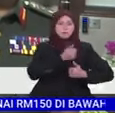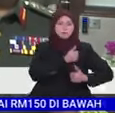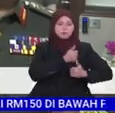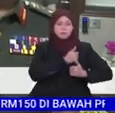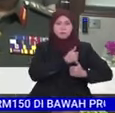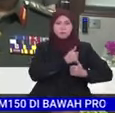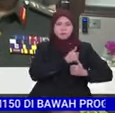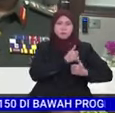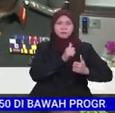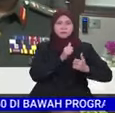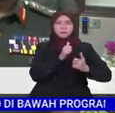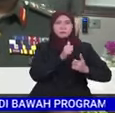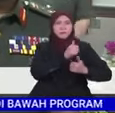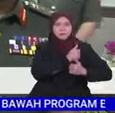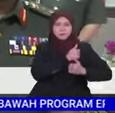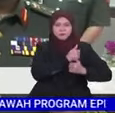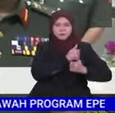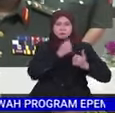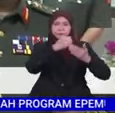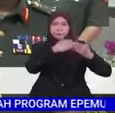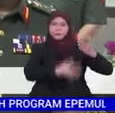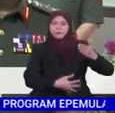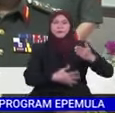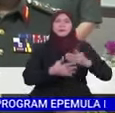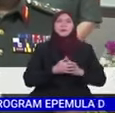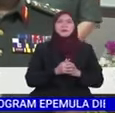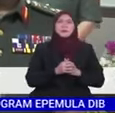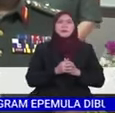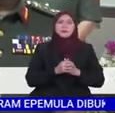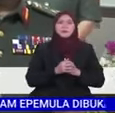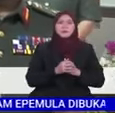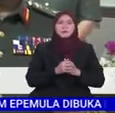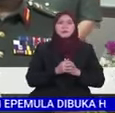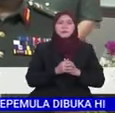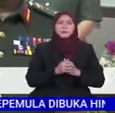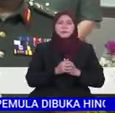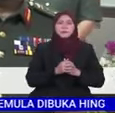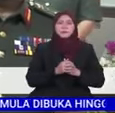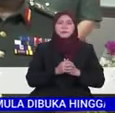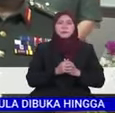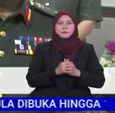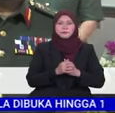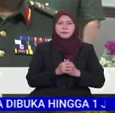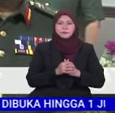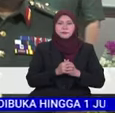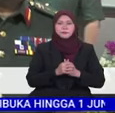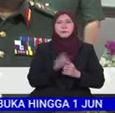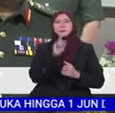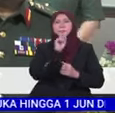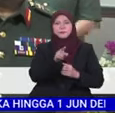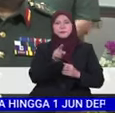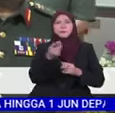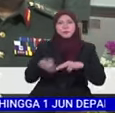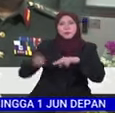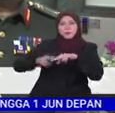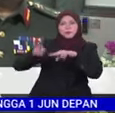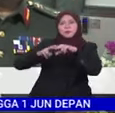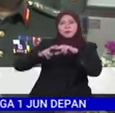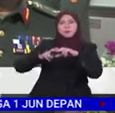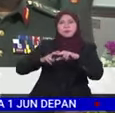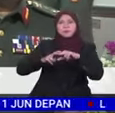dan kalau gitu sedihnya selalu Bahwa saat kita punya usut ternyata belum memang kita meningkatkan anggota